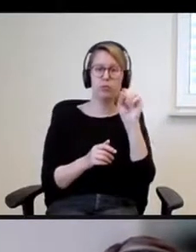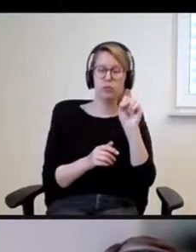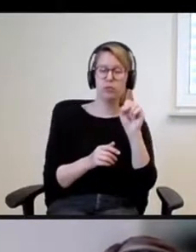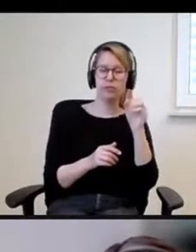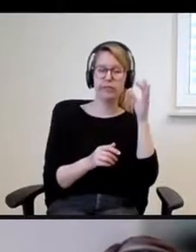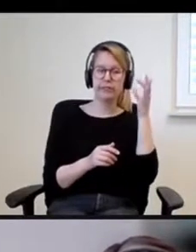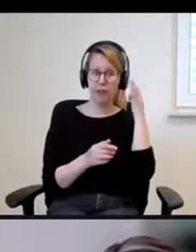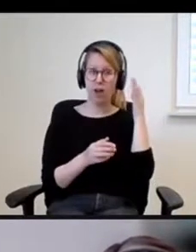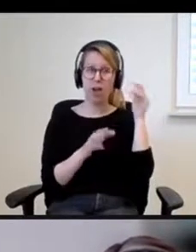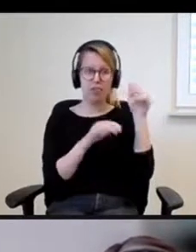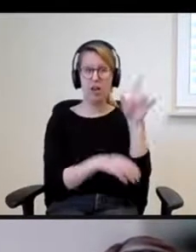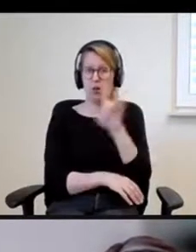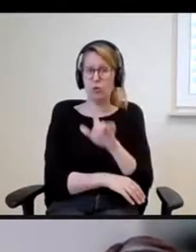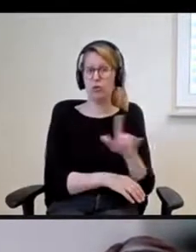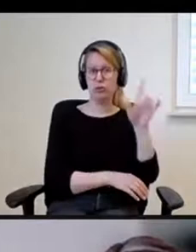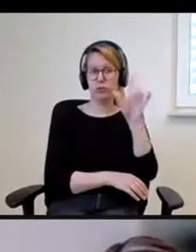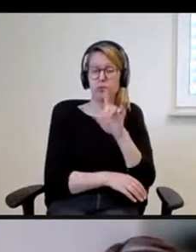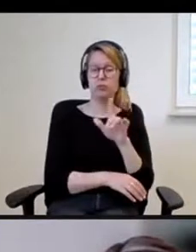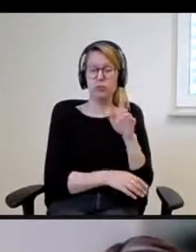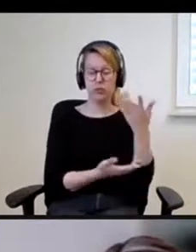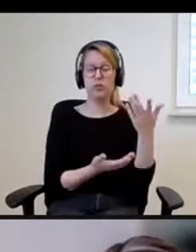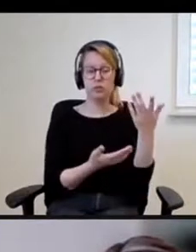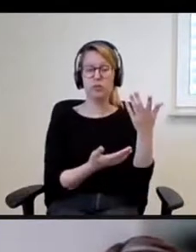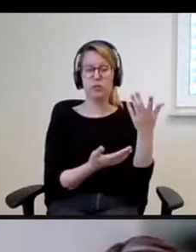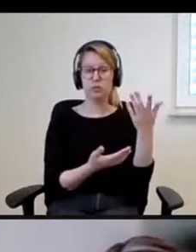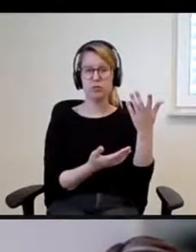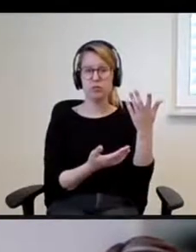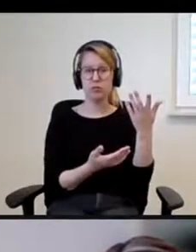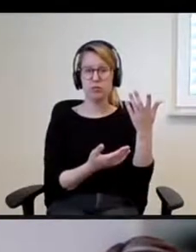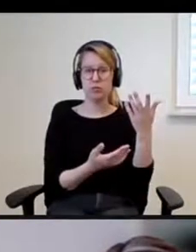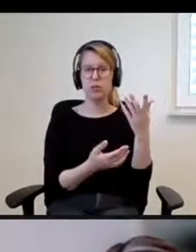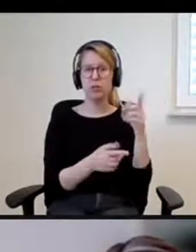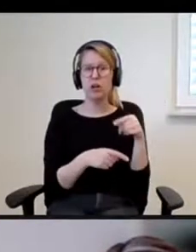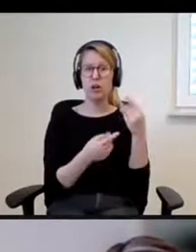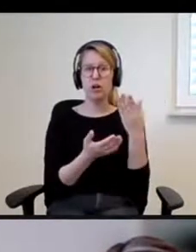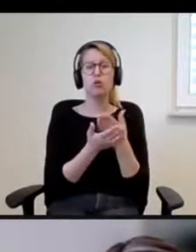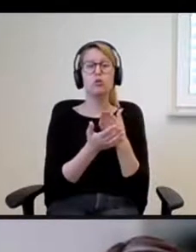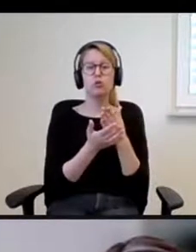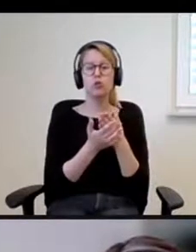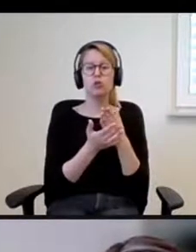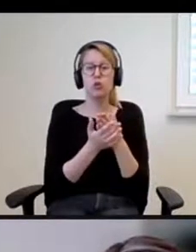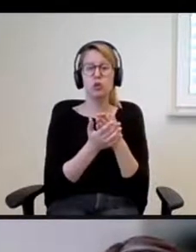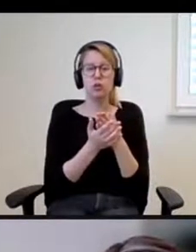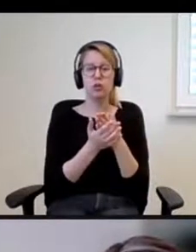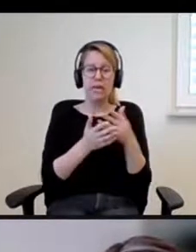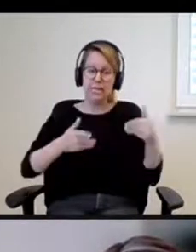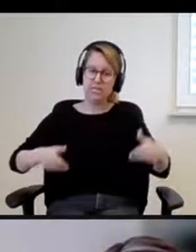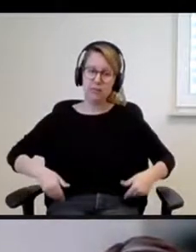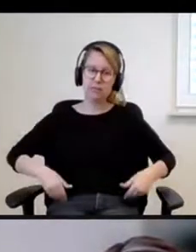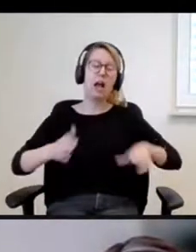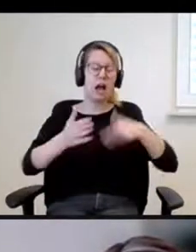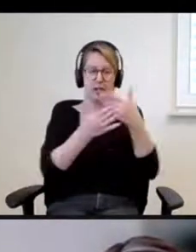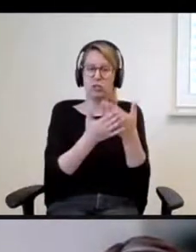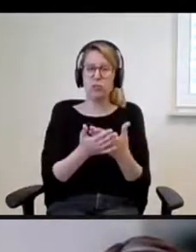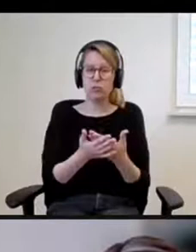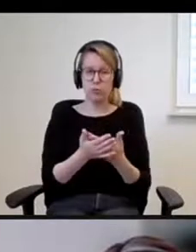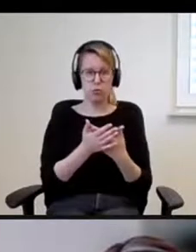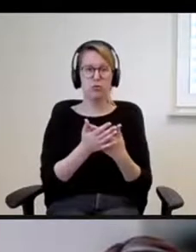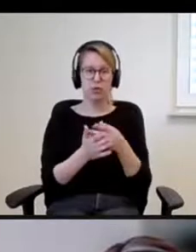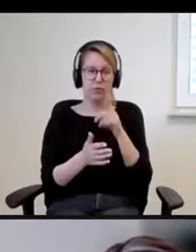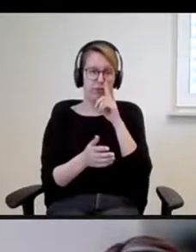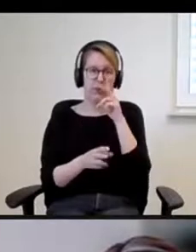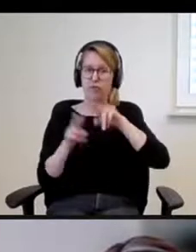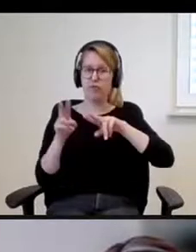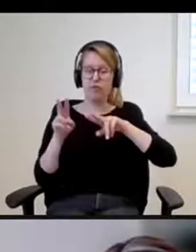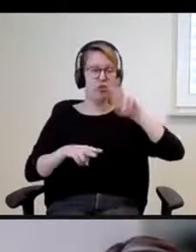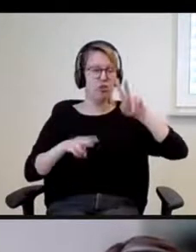Ombudsfrau, Bürgerbeauftragte, wird auch schon hier sehr wissen, der Ugebude, wann es dort Allianz gibt, auf verschiedene Bereiche, als auch sie